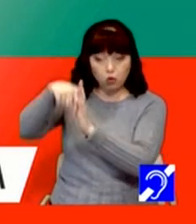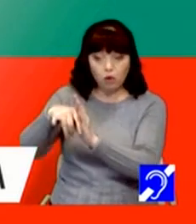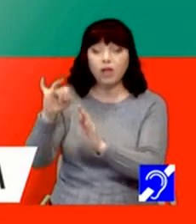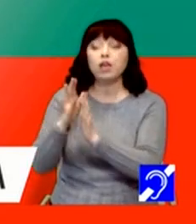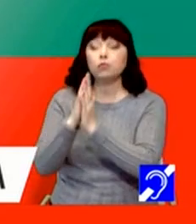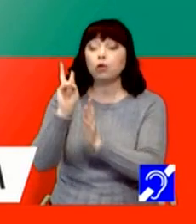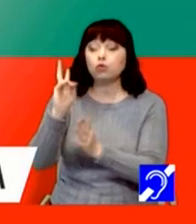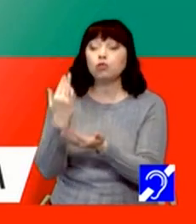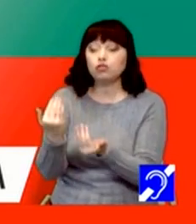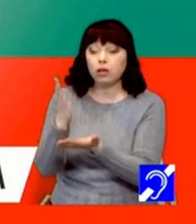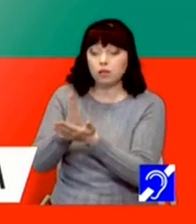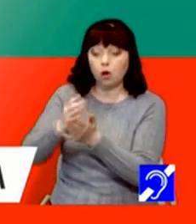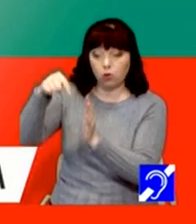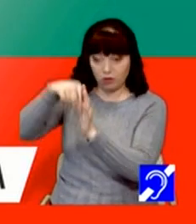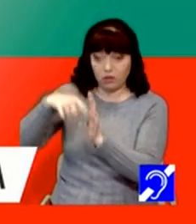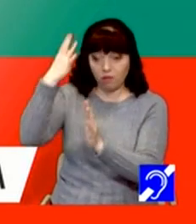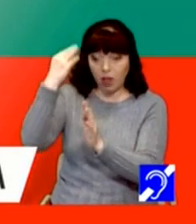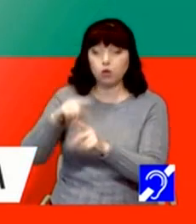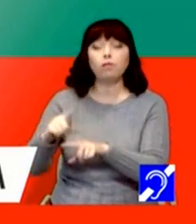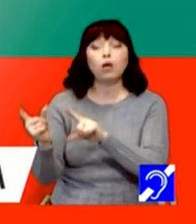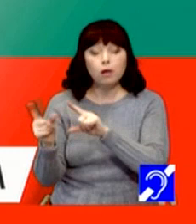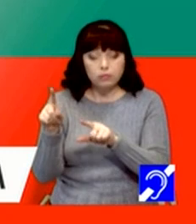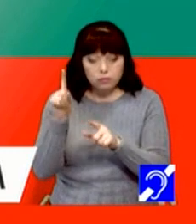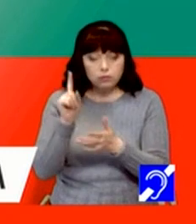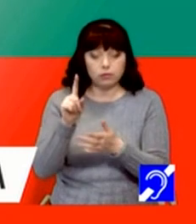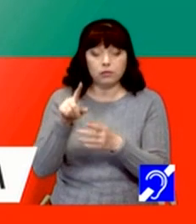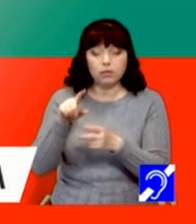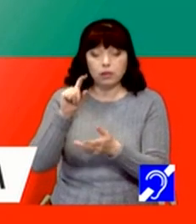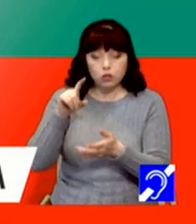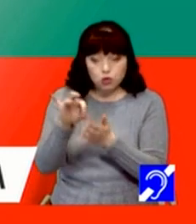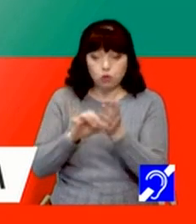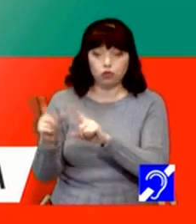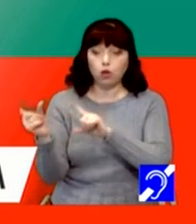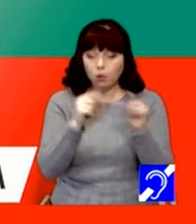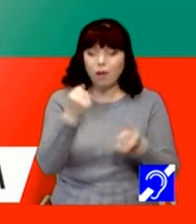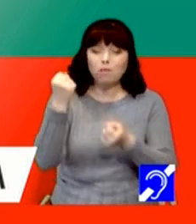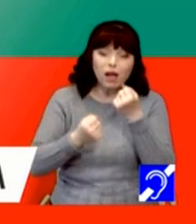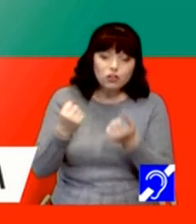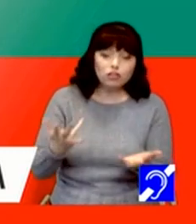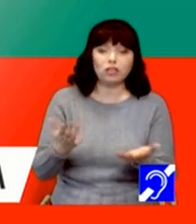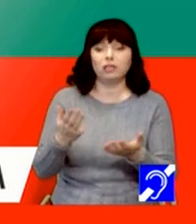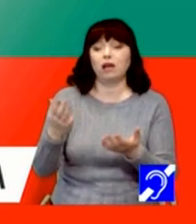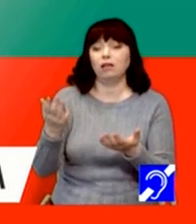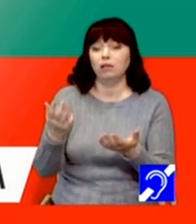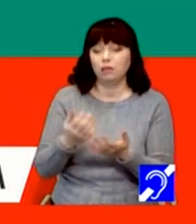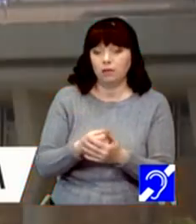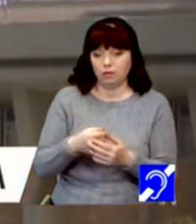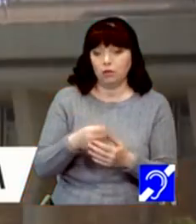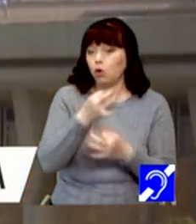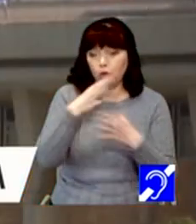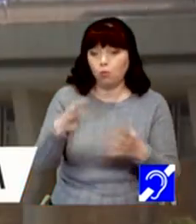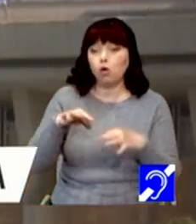cetățenii bulgari care se află pe teritoriul Republicii Moldova să ia măsuri pentru a părăsi țara cu autovehiculele pe care le au acum la dispoziție